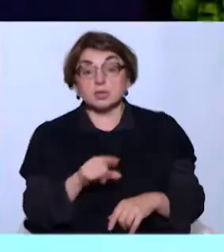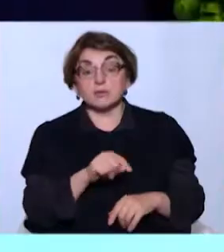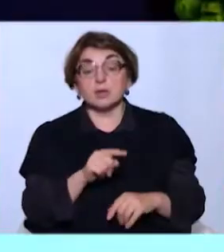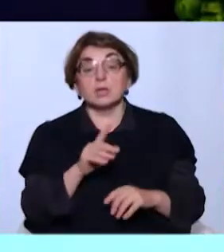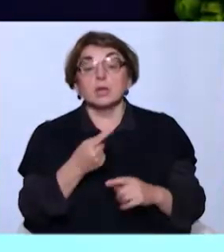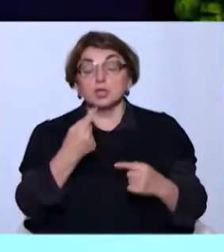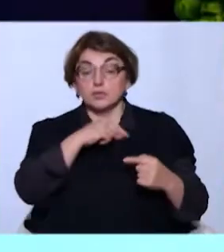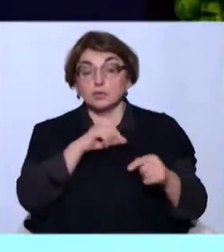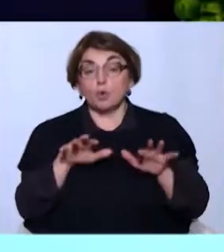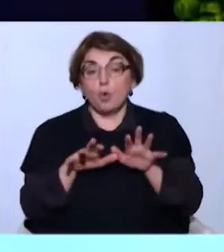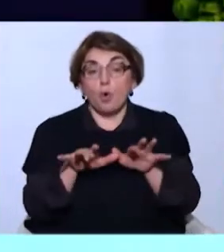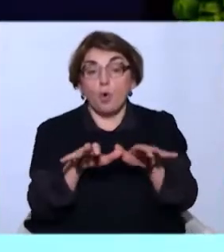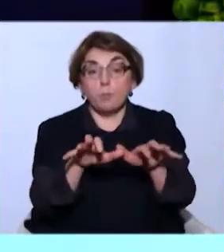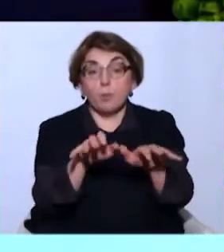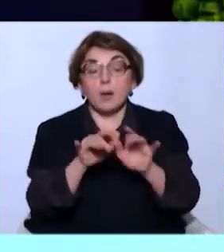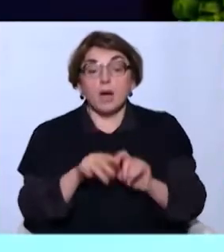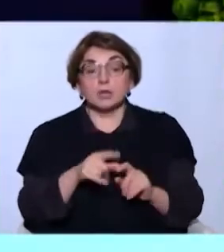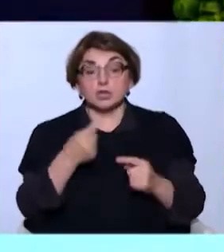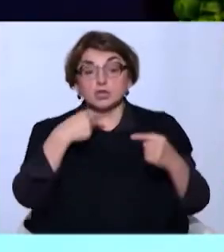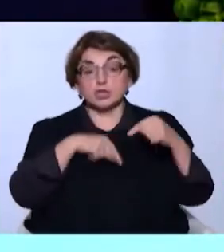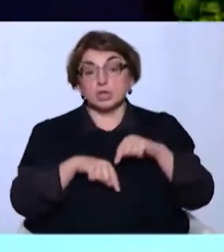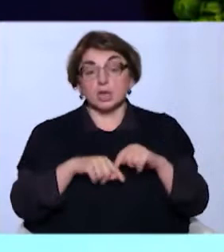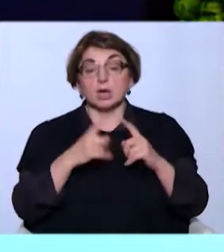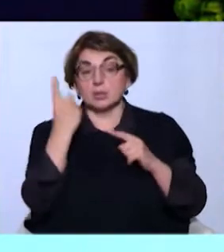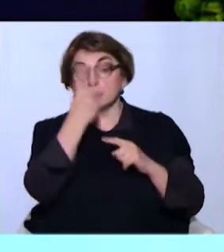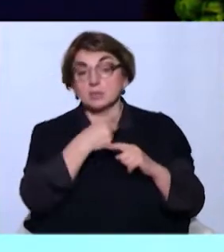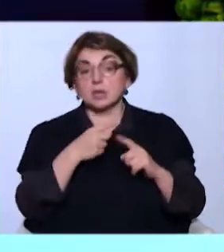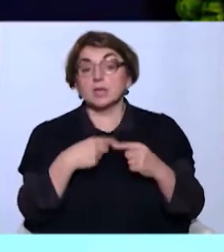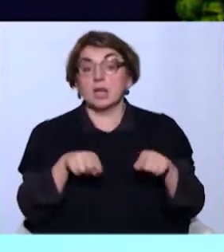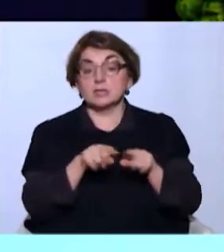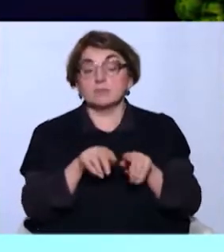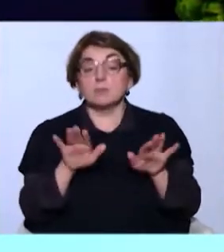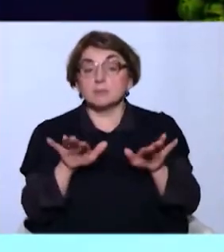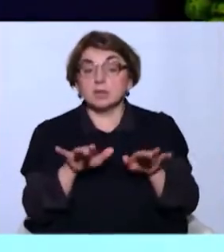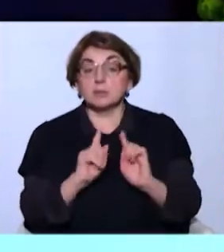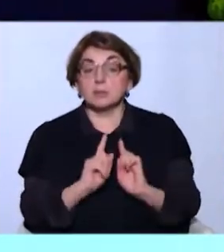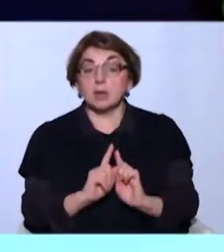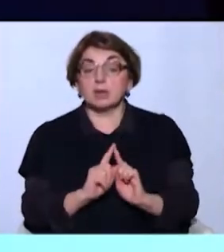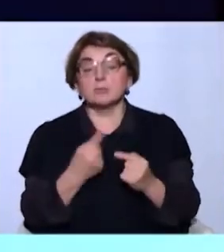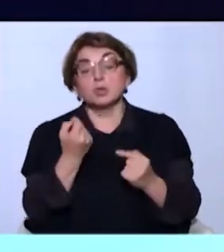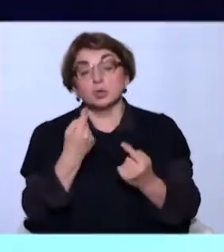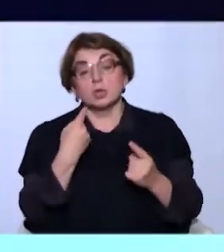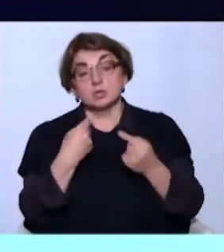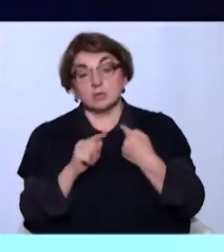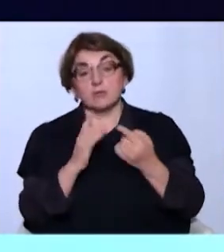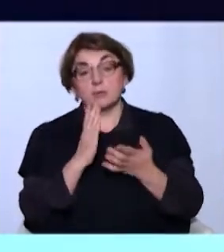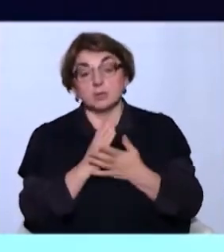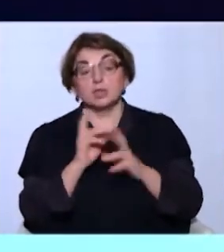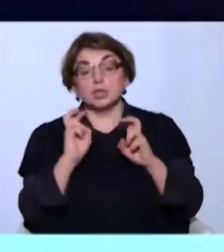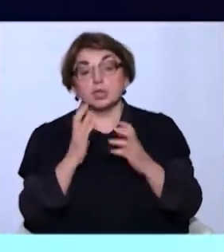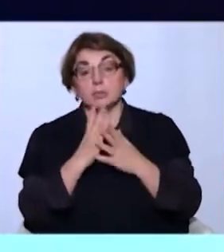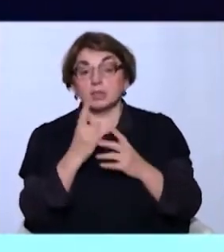შინაგანი აგებულებით ისეთივე მსგავსია როგორიც მწერები, მაგრამ რამდენიმე განმასხვავებელ ნიშანზე